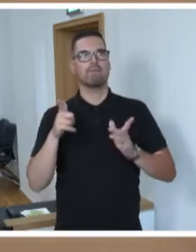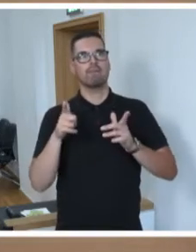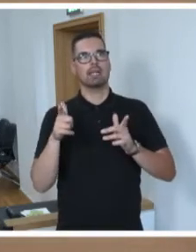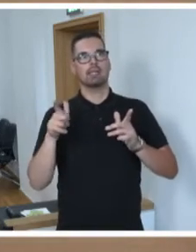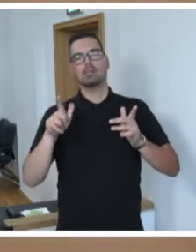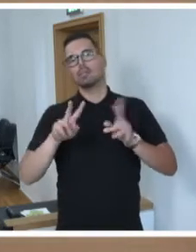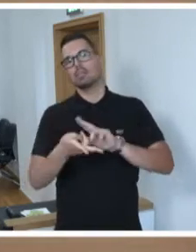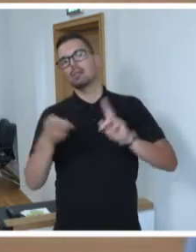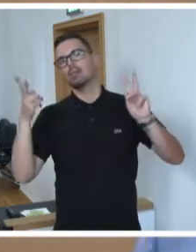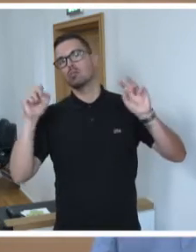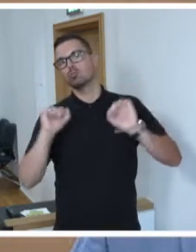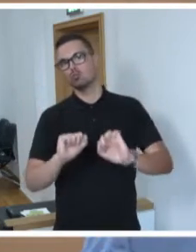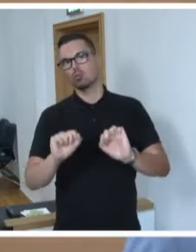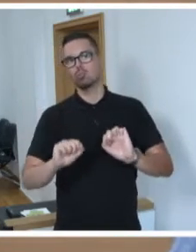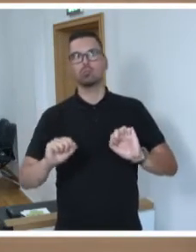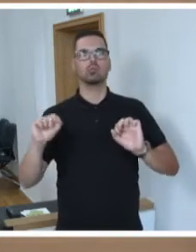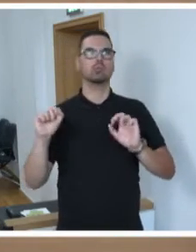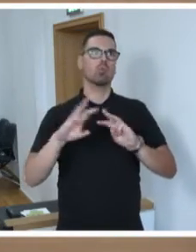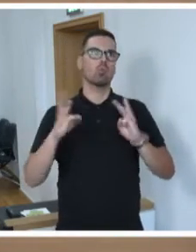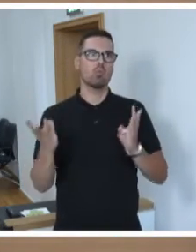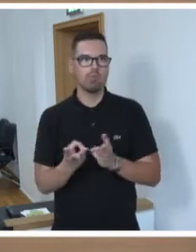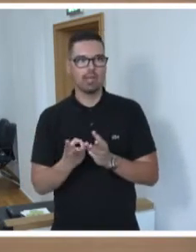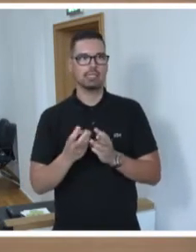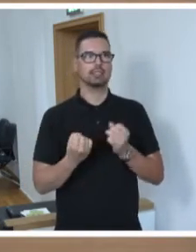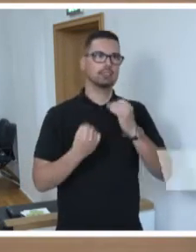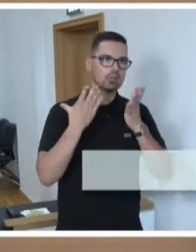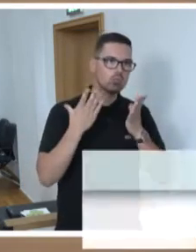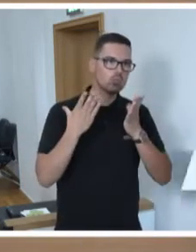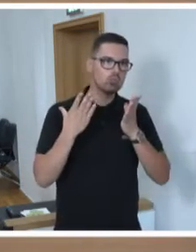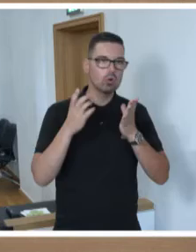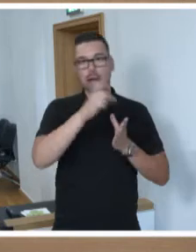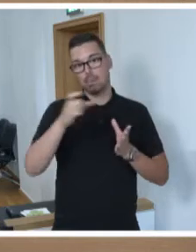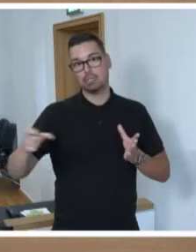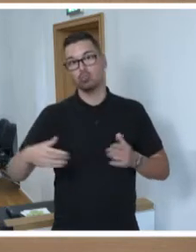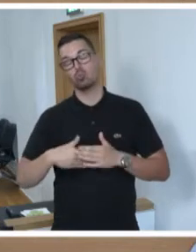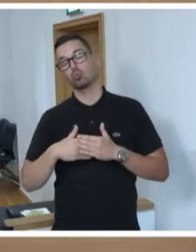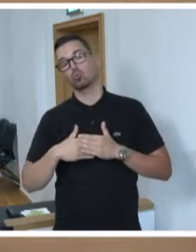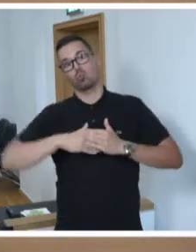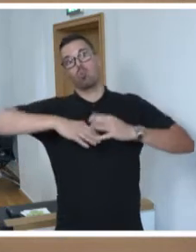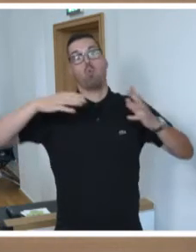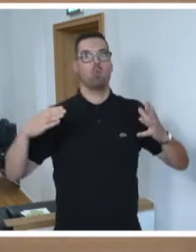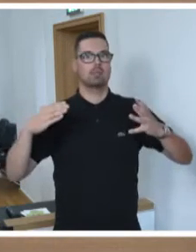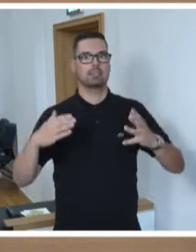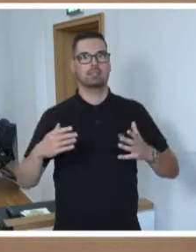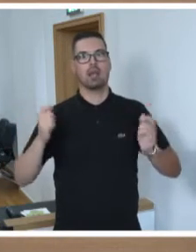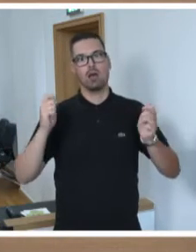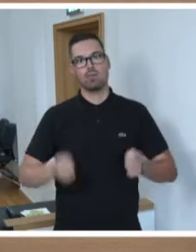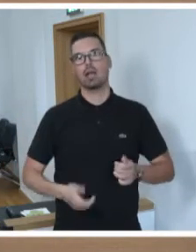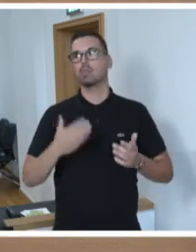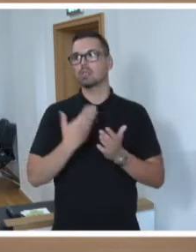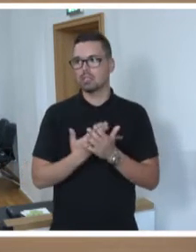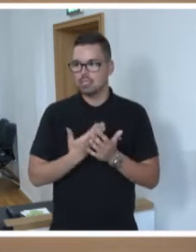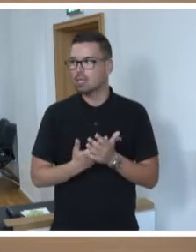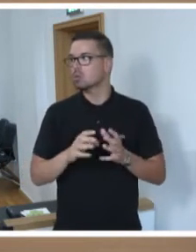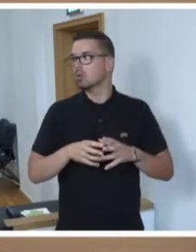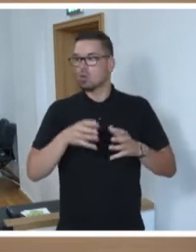das Schützen von Umwelt, Natur und Mensch, das zählt zu den großen Menschheitsaufgaben. Und deshalb ist es richtig und deswegen begrüßen wir, dass sich ein